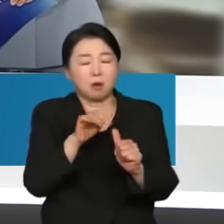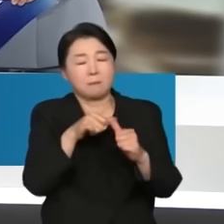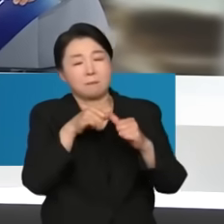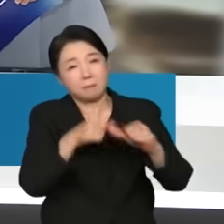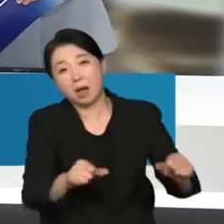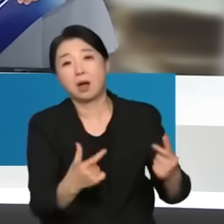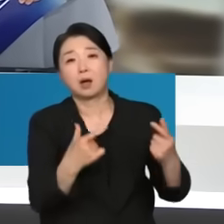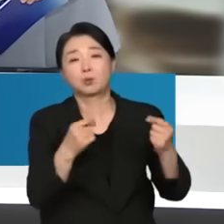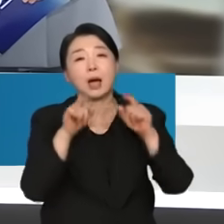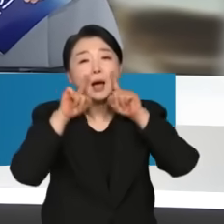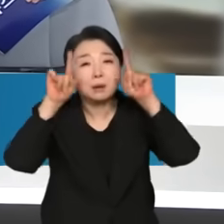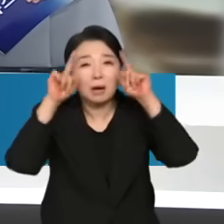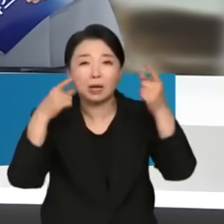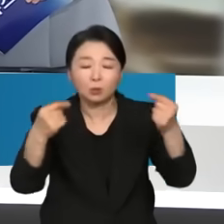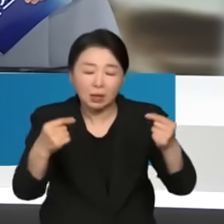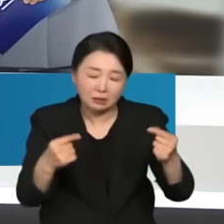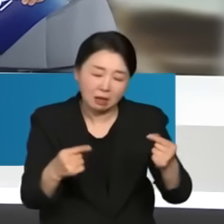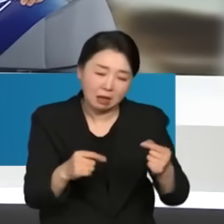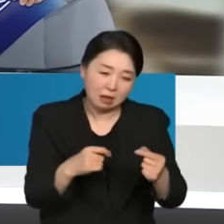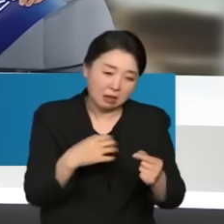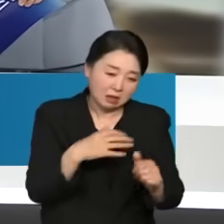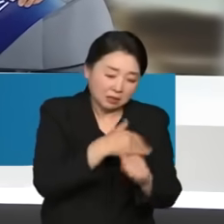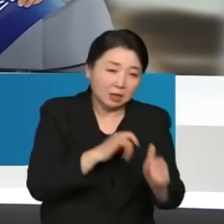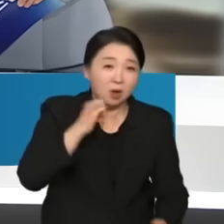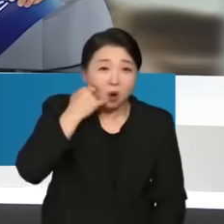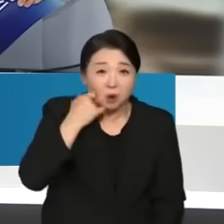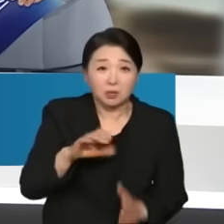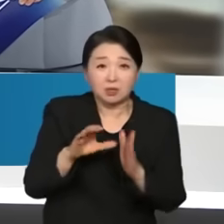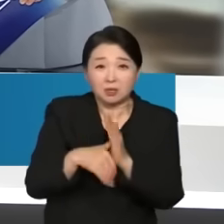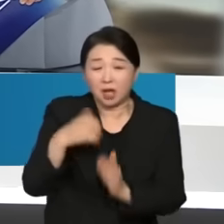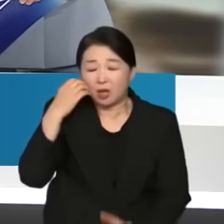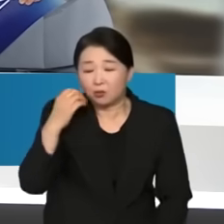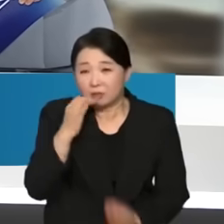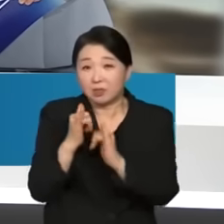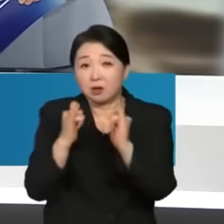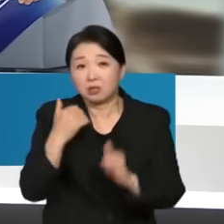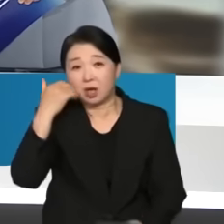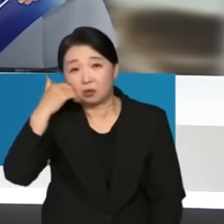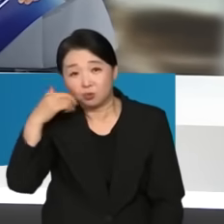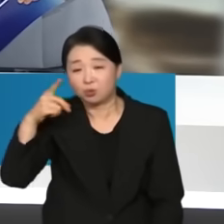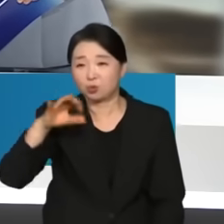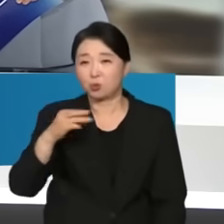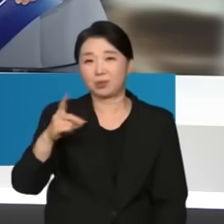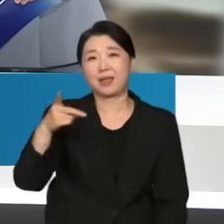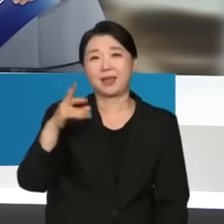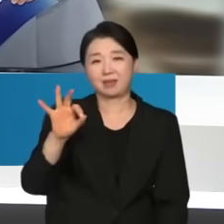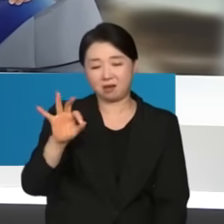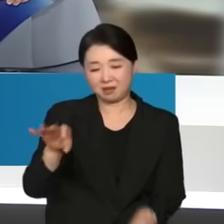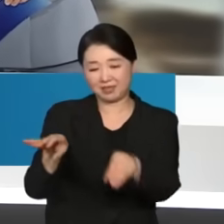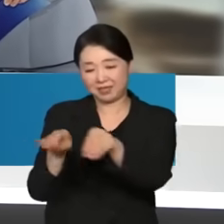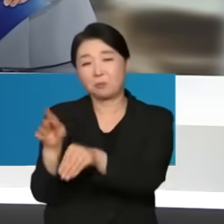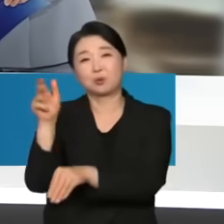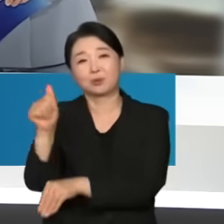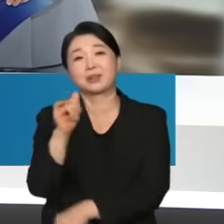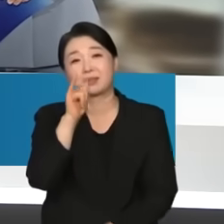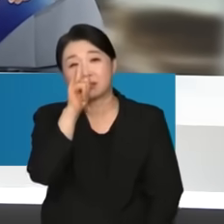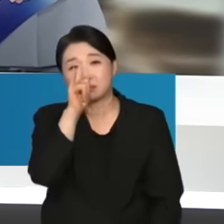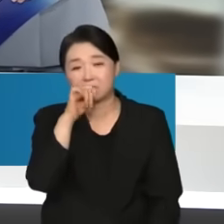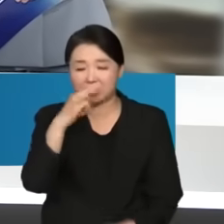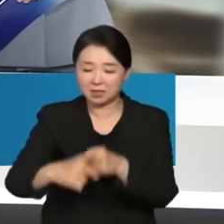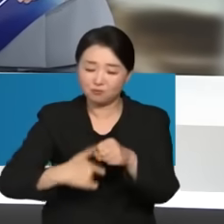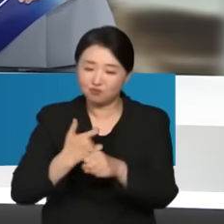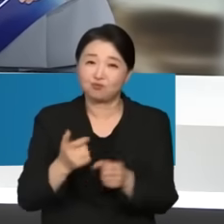하지만 이런 극단적인 상황에 놓인 사람들 옆에는 성자 송태경 민생연대 사무처장이 있었습니다